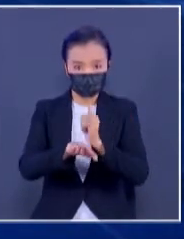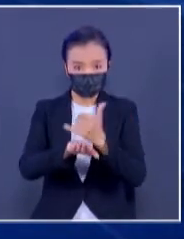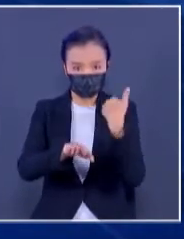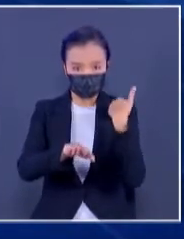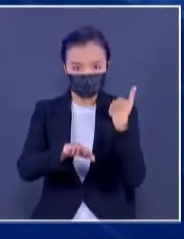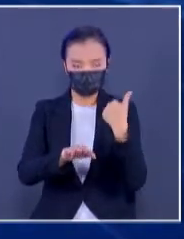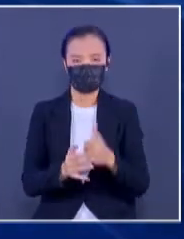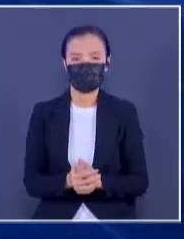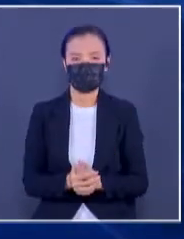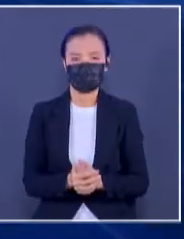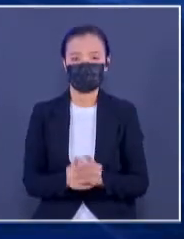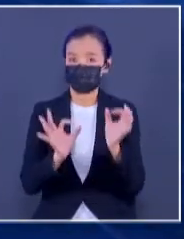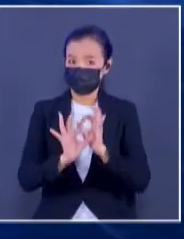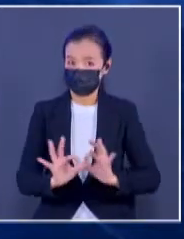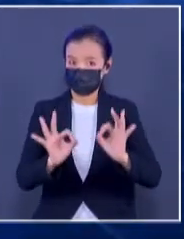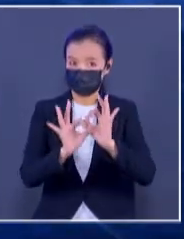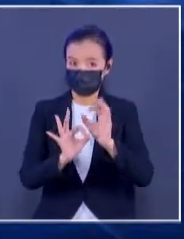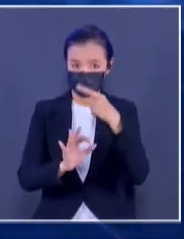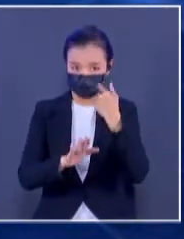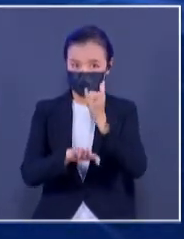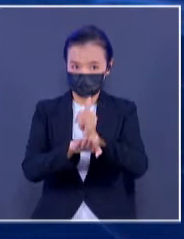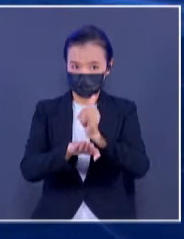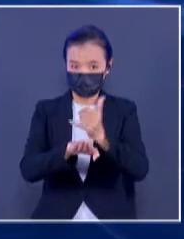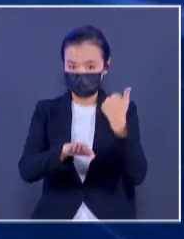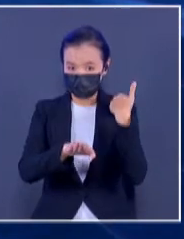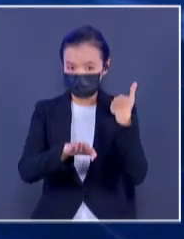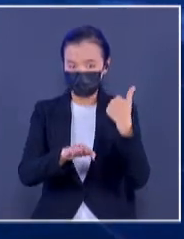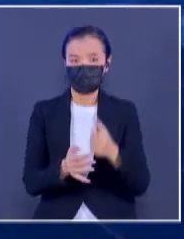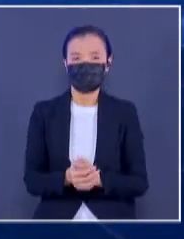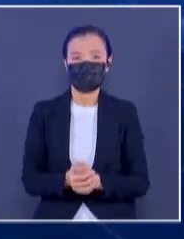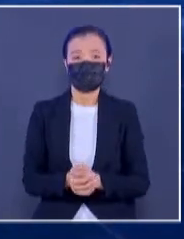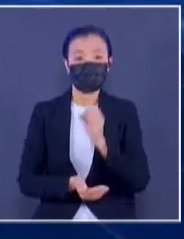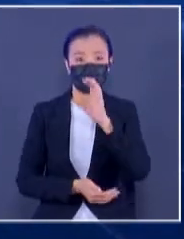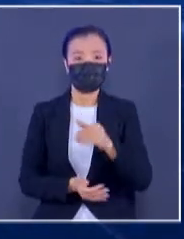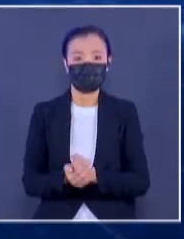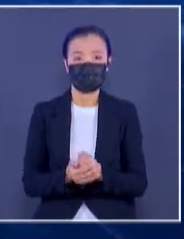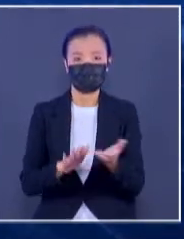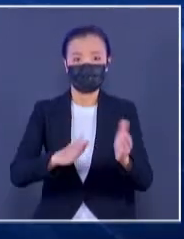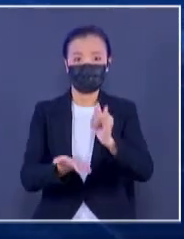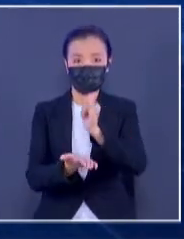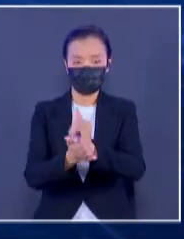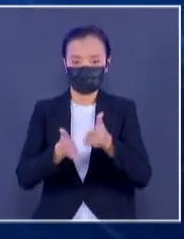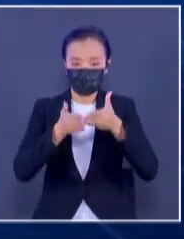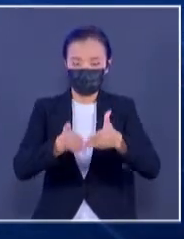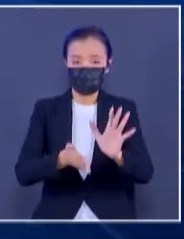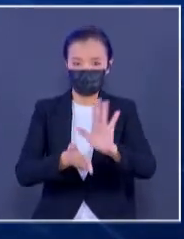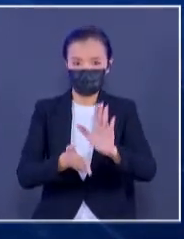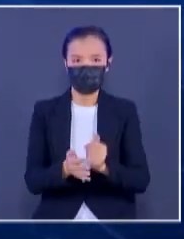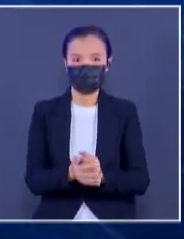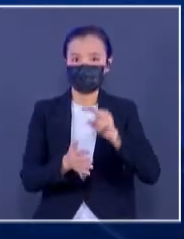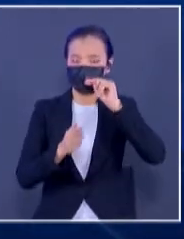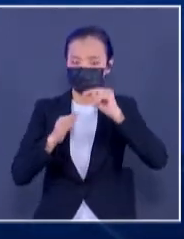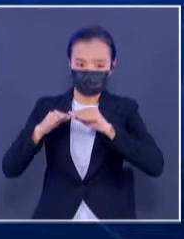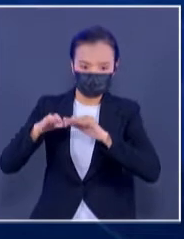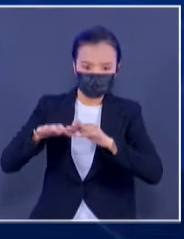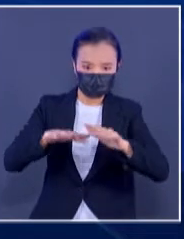วยหรือเปล่า สำคัญที่สุดเนี่ยมีใครอยู่ข้างในหรือเปล่าบางคนก็บอกว่านั่นโรงนะไม่ใช่เรือ มาพร้อมกับน้ำขนาด